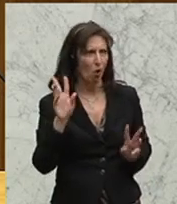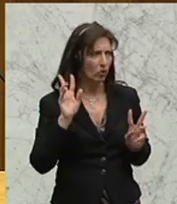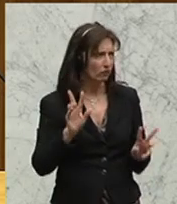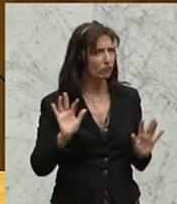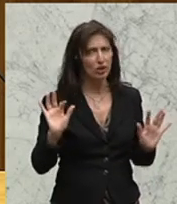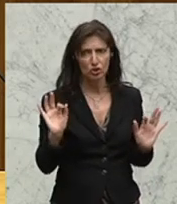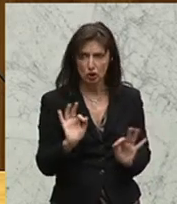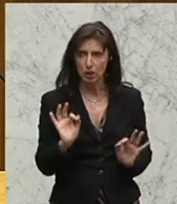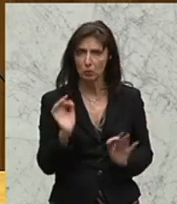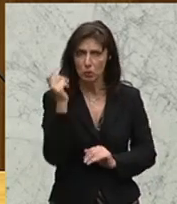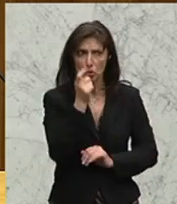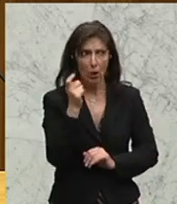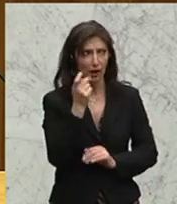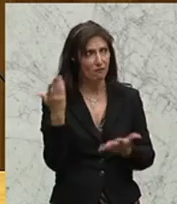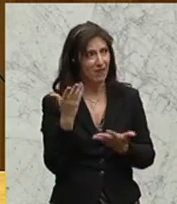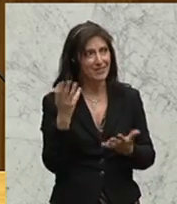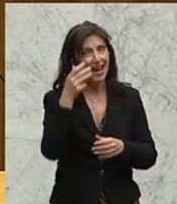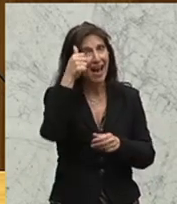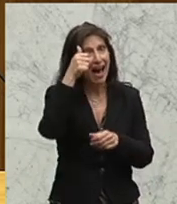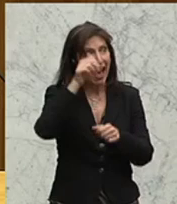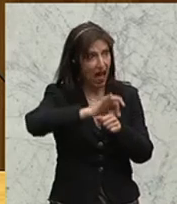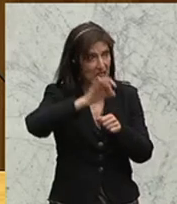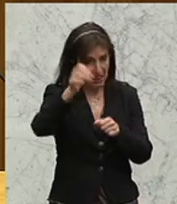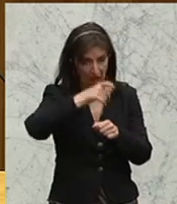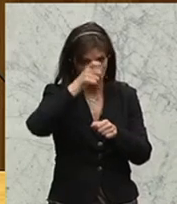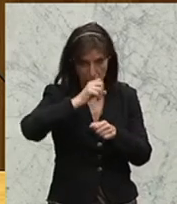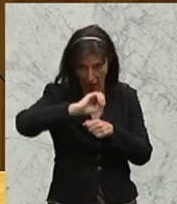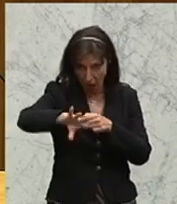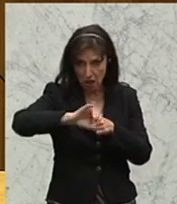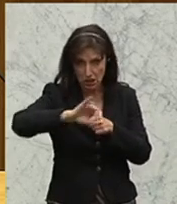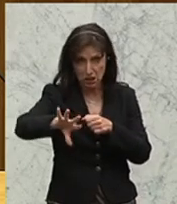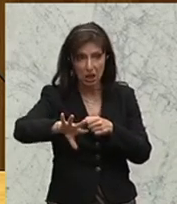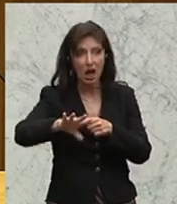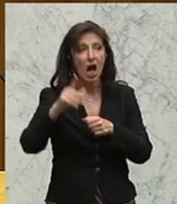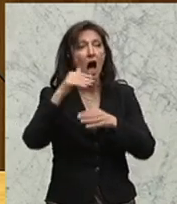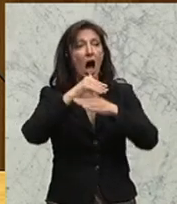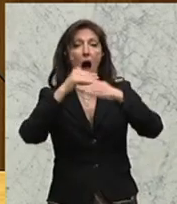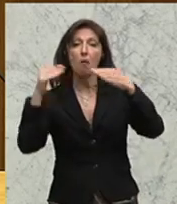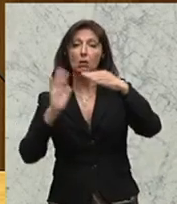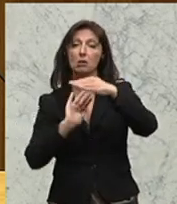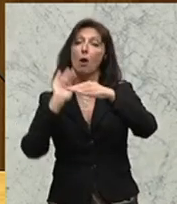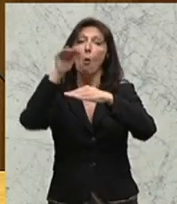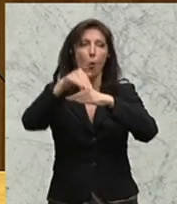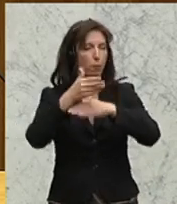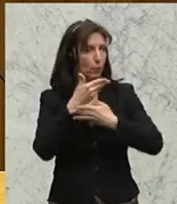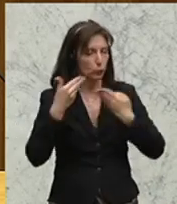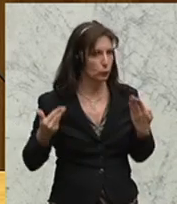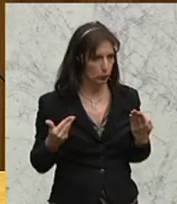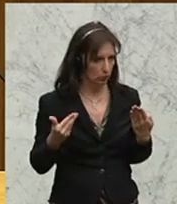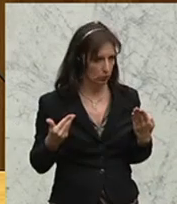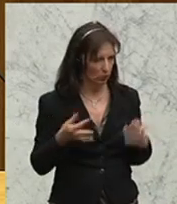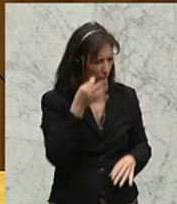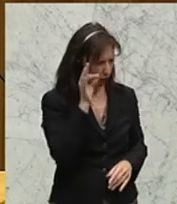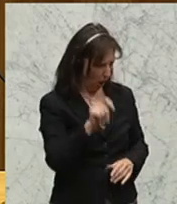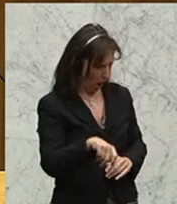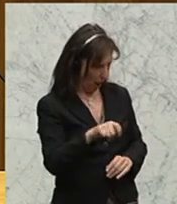dass es an einem Tag Ausstoß gegeben hat, aber gegen keinen einzigen Grenzwert verstoßen wurde. Und deswegen ist auch